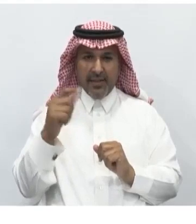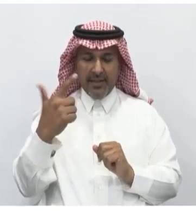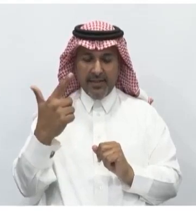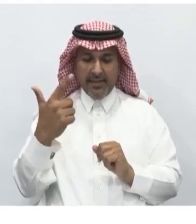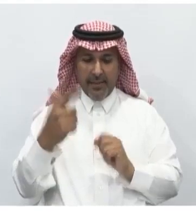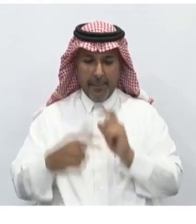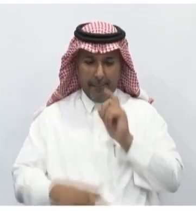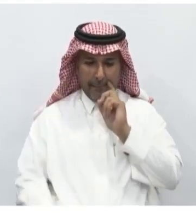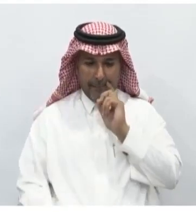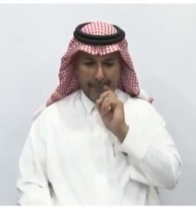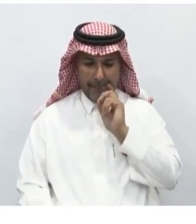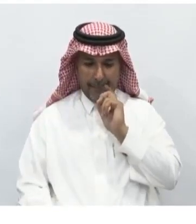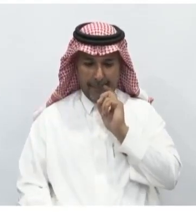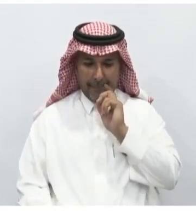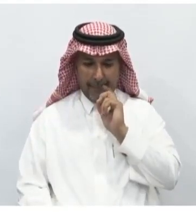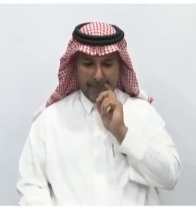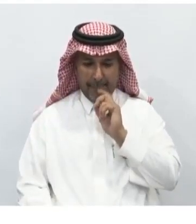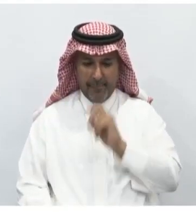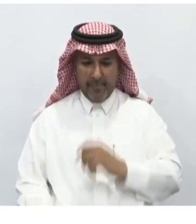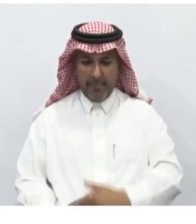استخدمنا الرقم الأول